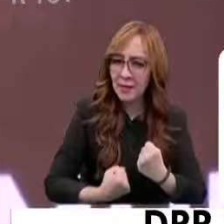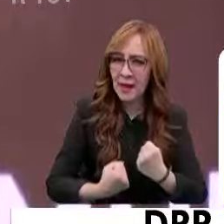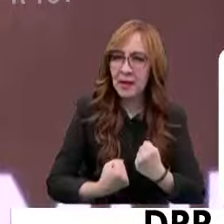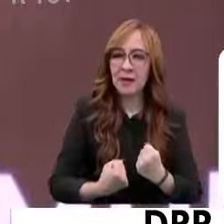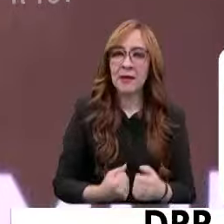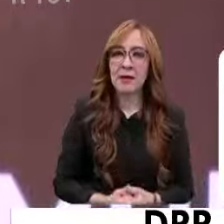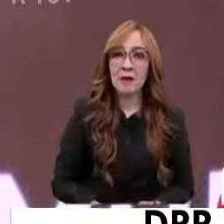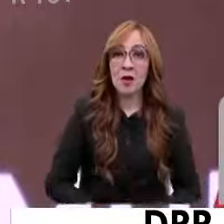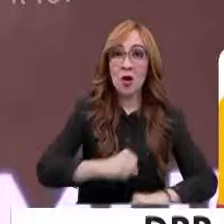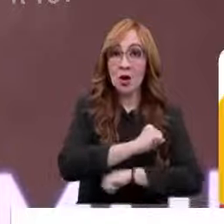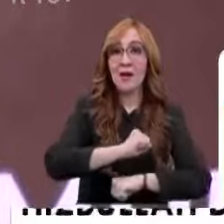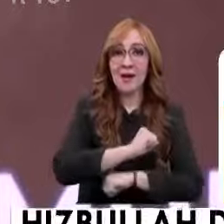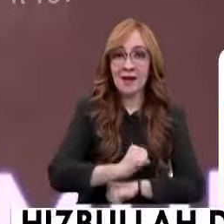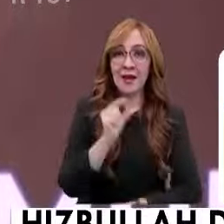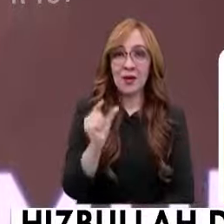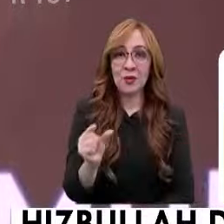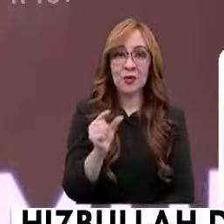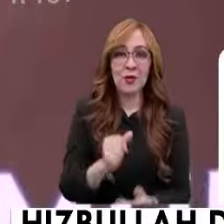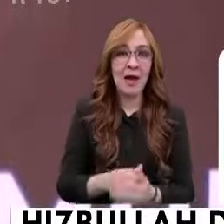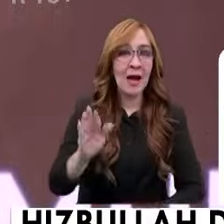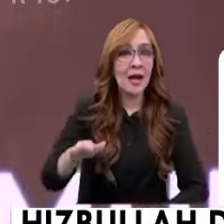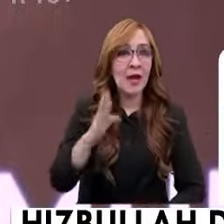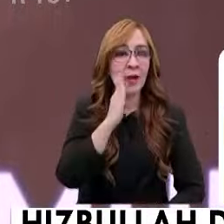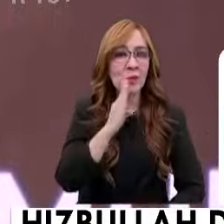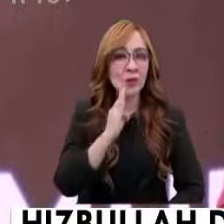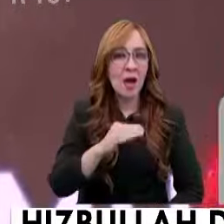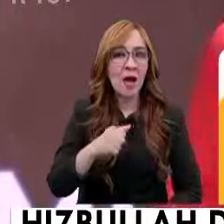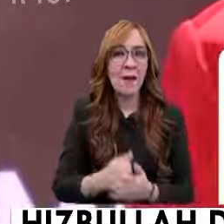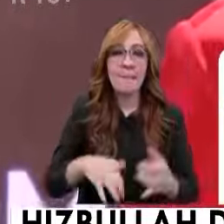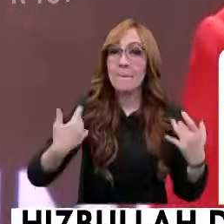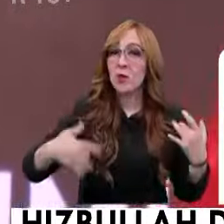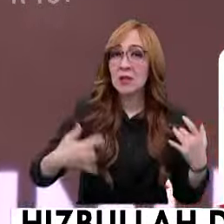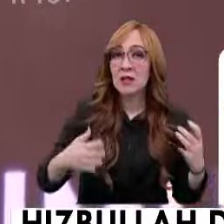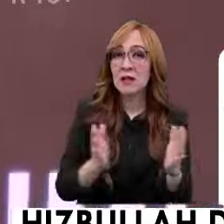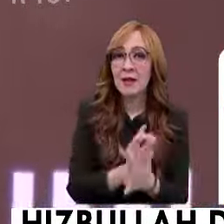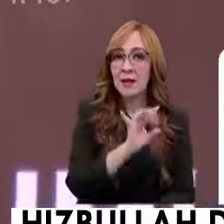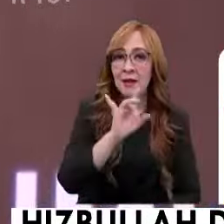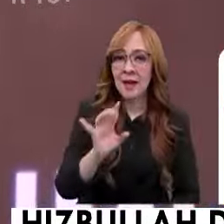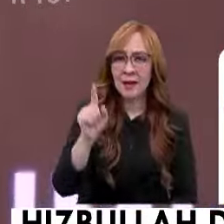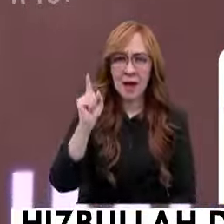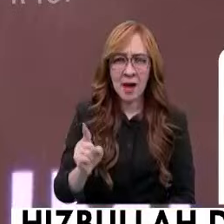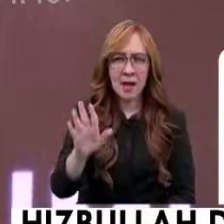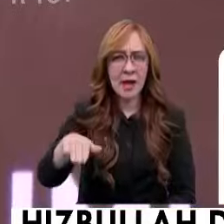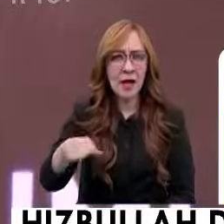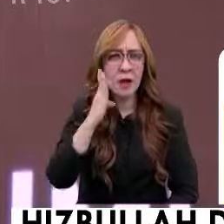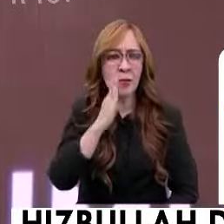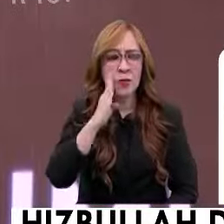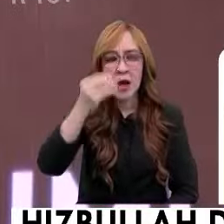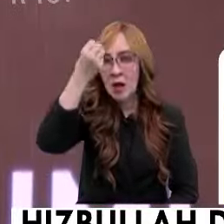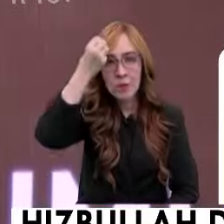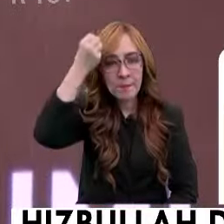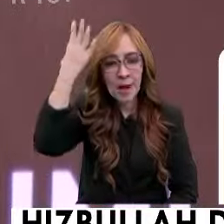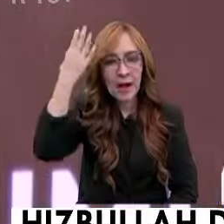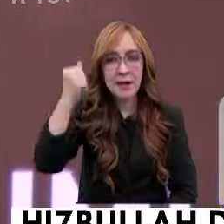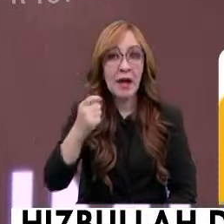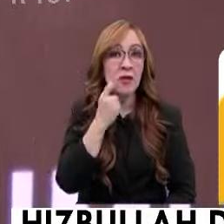kegiatan-kegiatan olahraga untuk anak-anak muda Kegiatan musik kegiatan event event apa saja agar anak-anak ini lupa dengan segala macam yang mereka